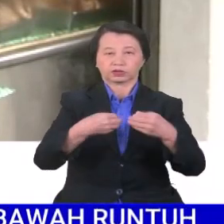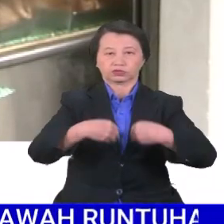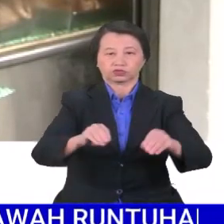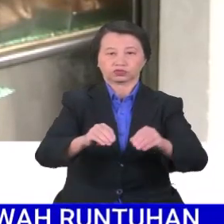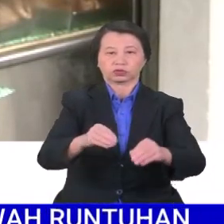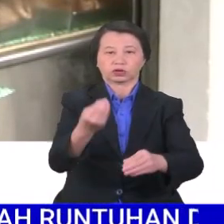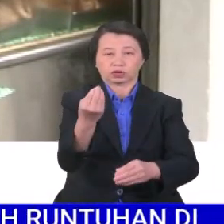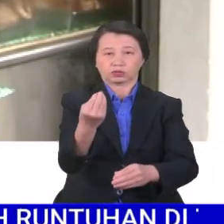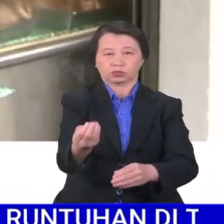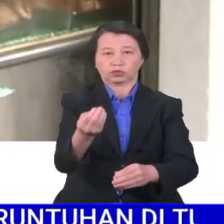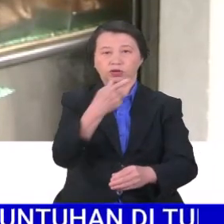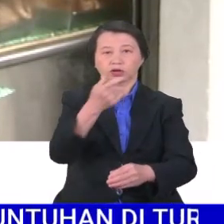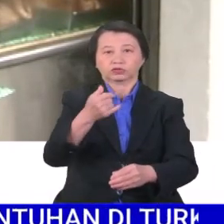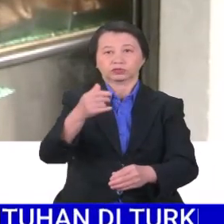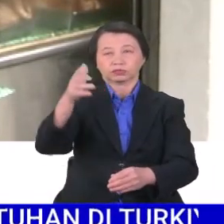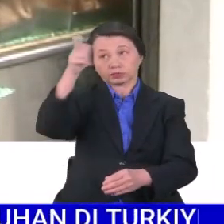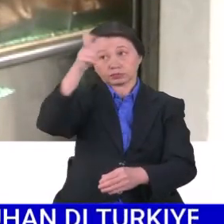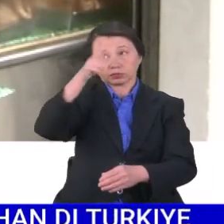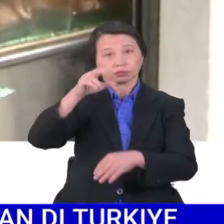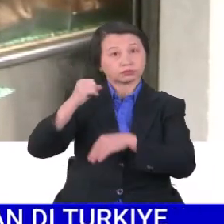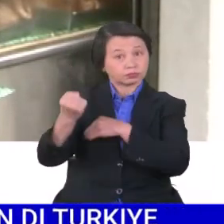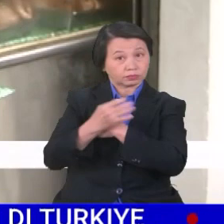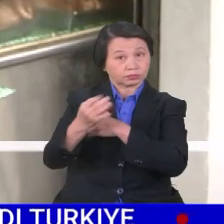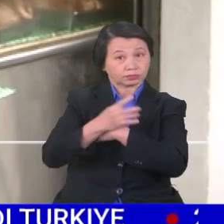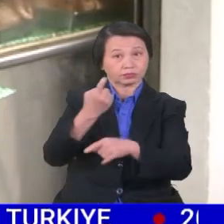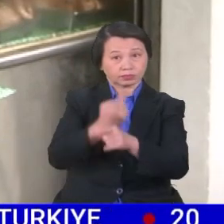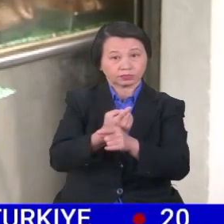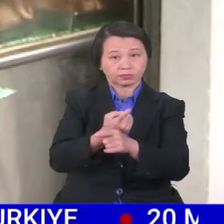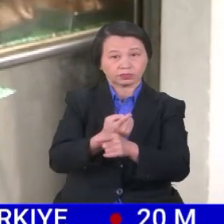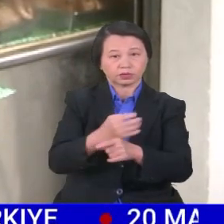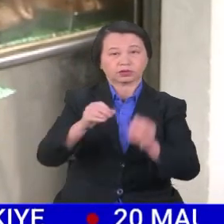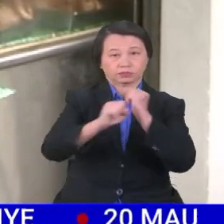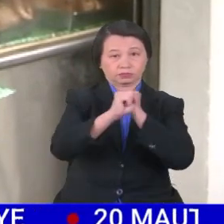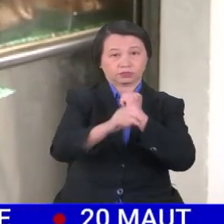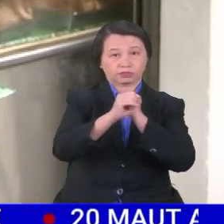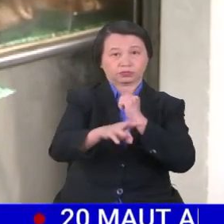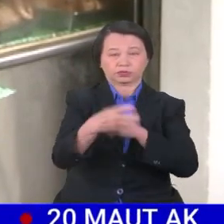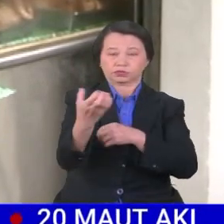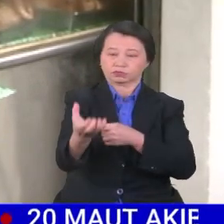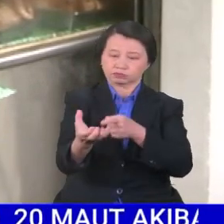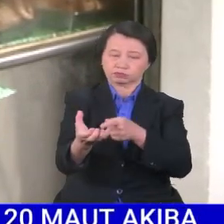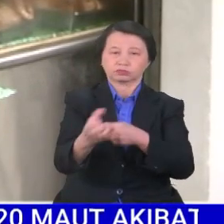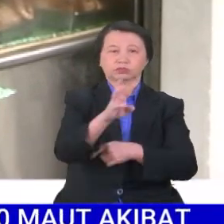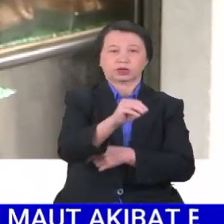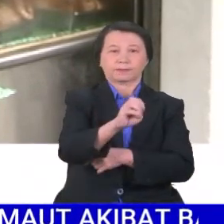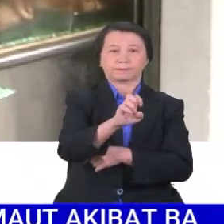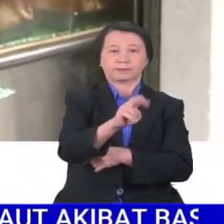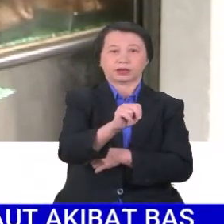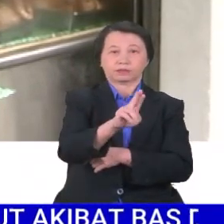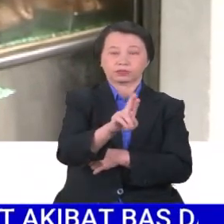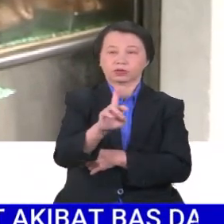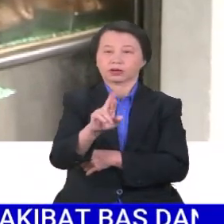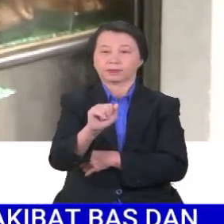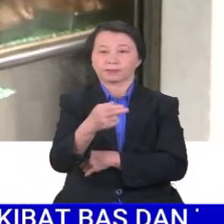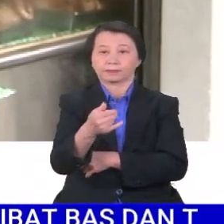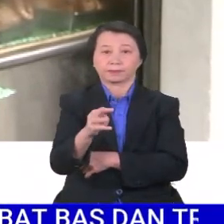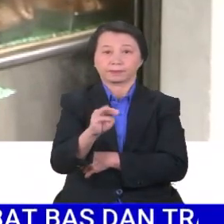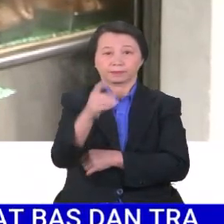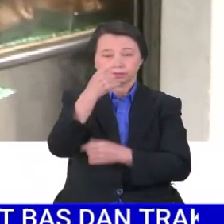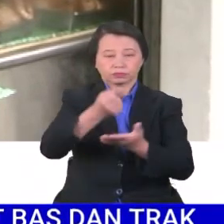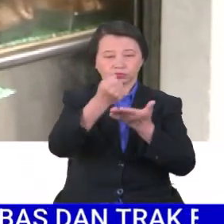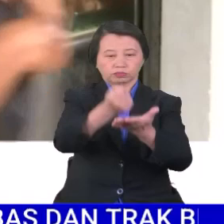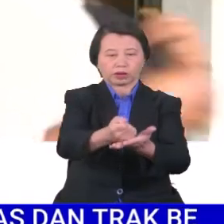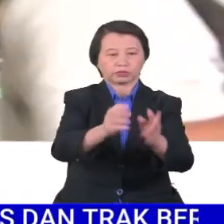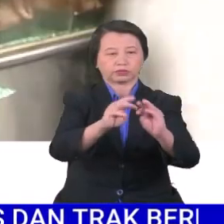saya sahutlah suruhan kerajaan kan nak promosikan menu Rahmah tu, ialah bagi membantu kadang ada